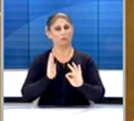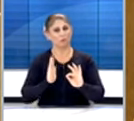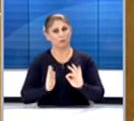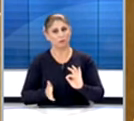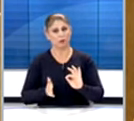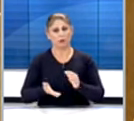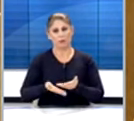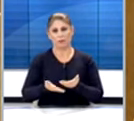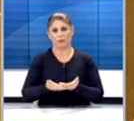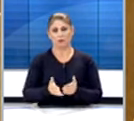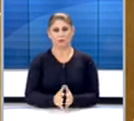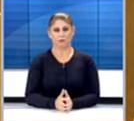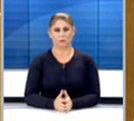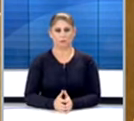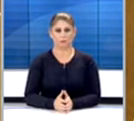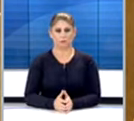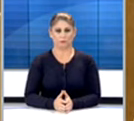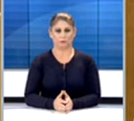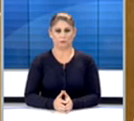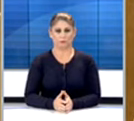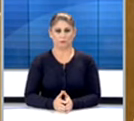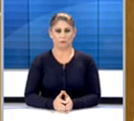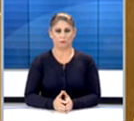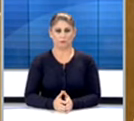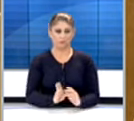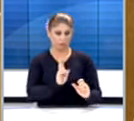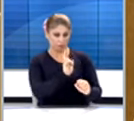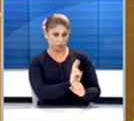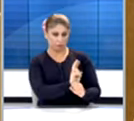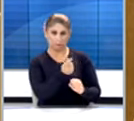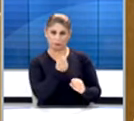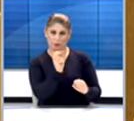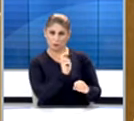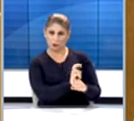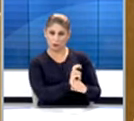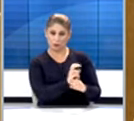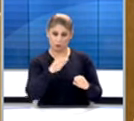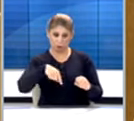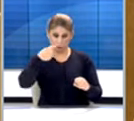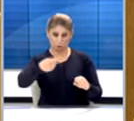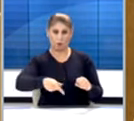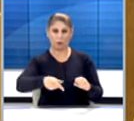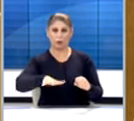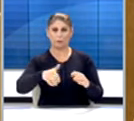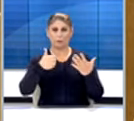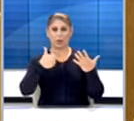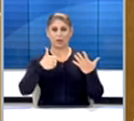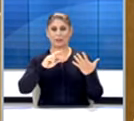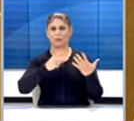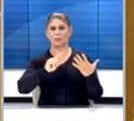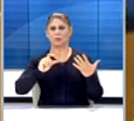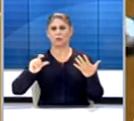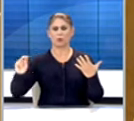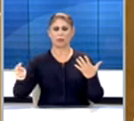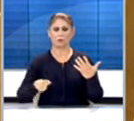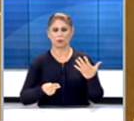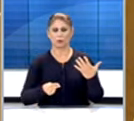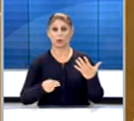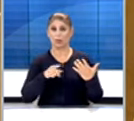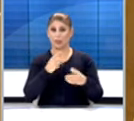να διευκολύνουν. Τα πλεονάσματα για την επόμενη χρονιά υπολογίζονται στα 6 δισεκατομμύρια ευρώ, ενώ και για